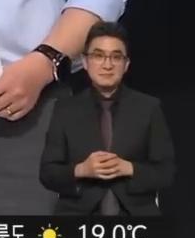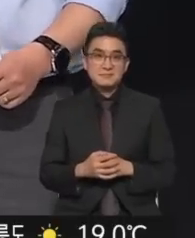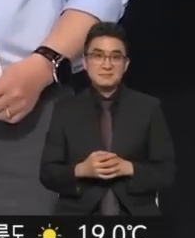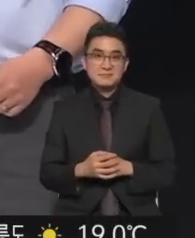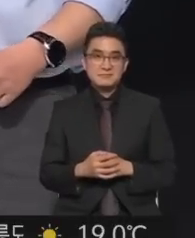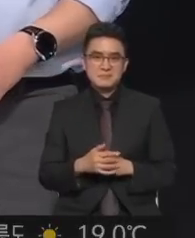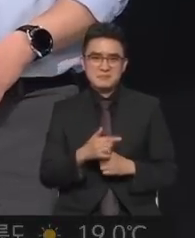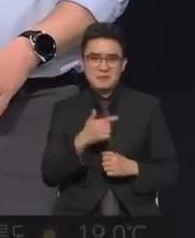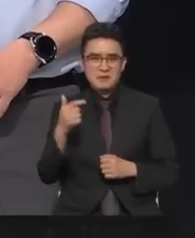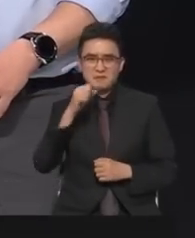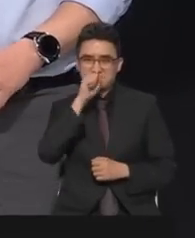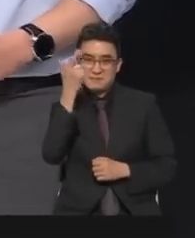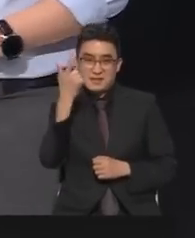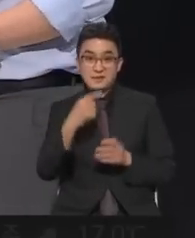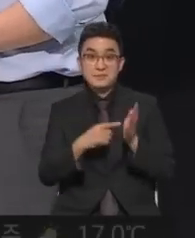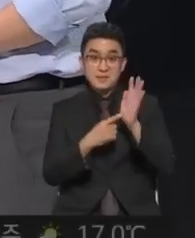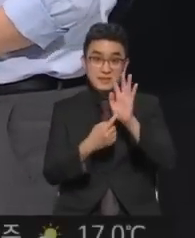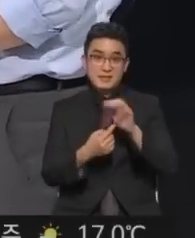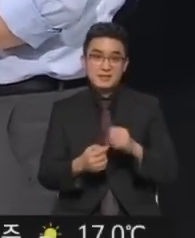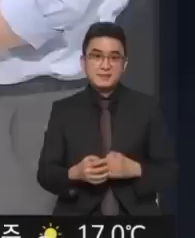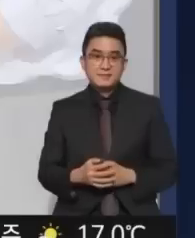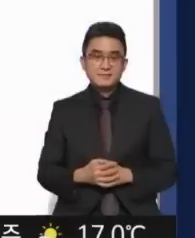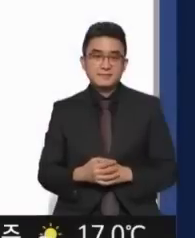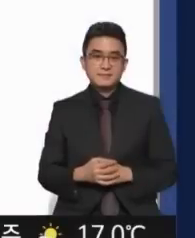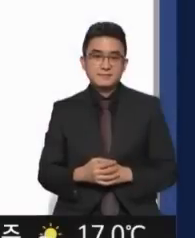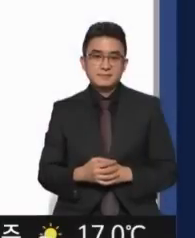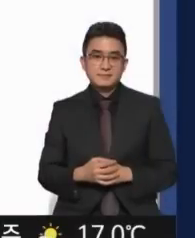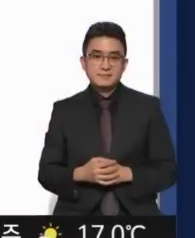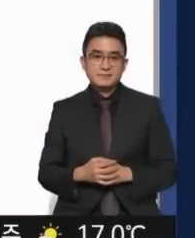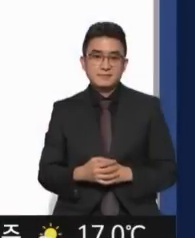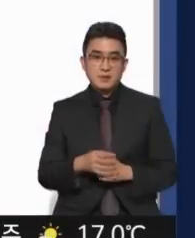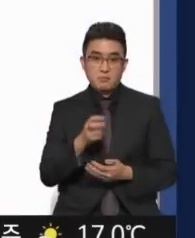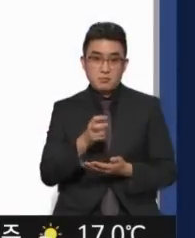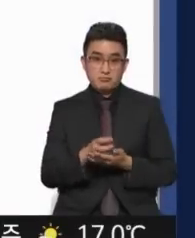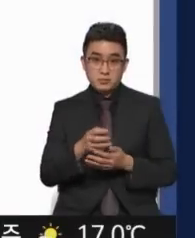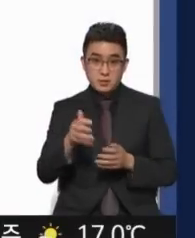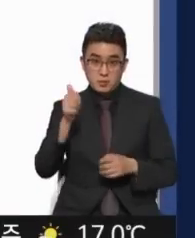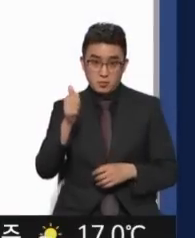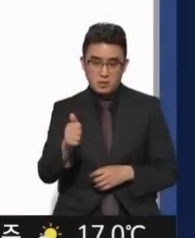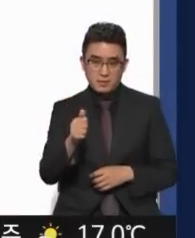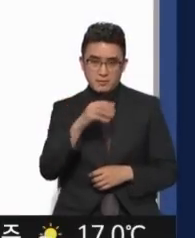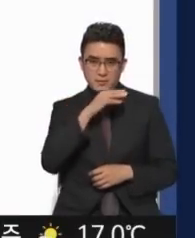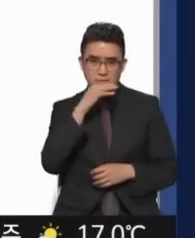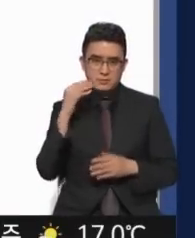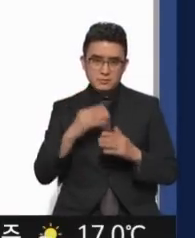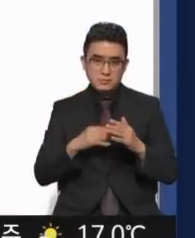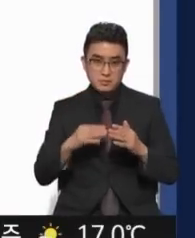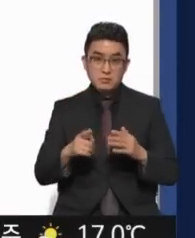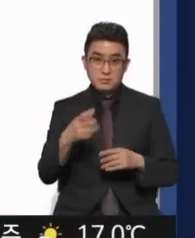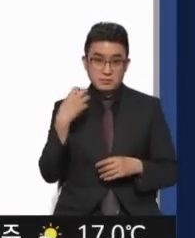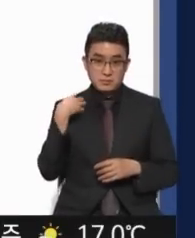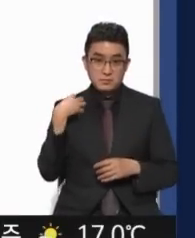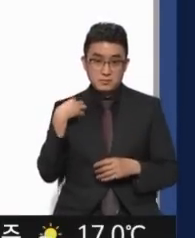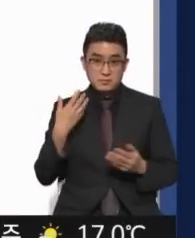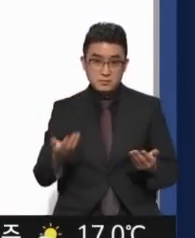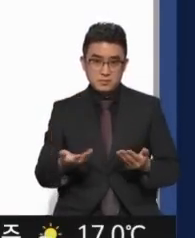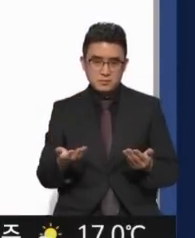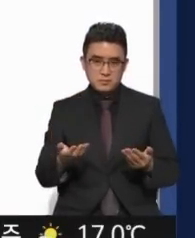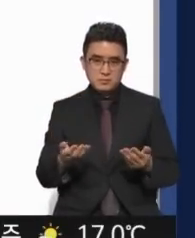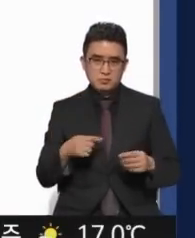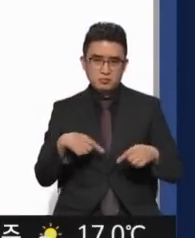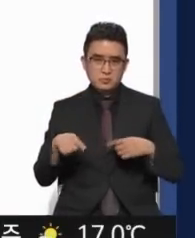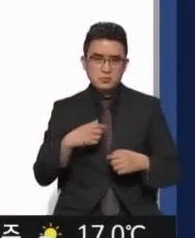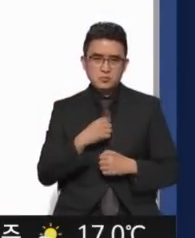매우 부적절하다는 겁니다. 법무부 장관은 공명정대를 상징하는 직위로서 정치적으로